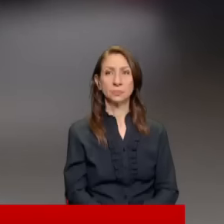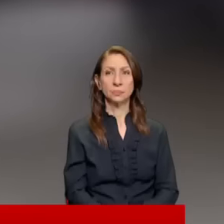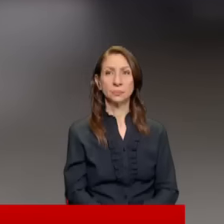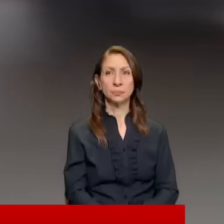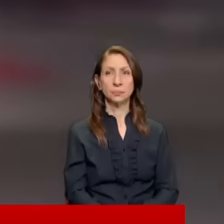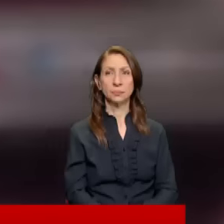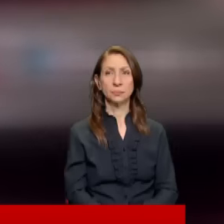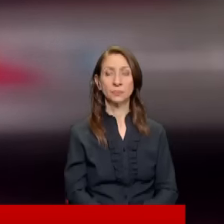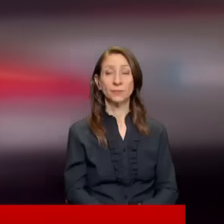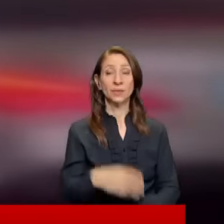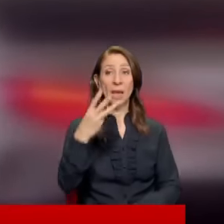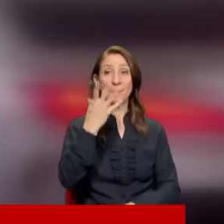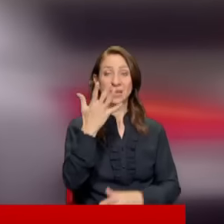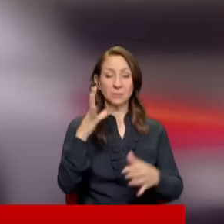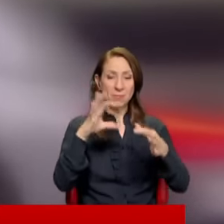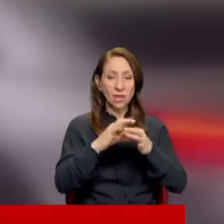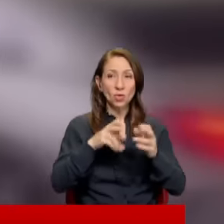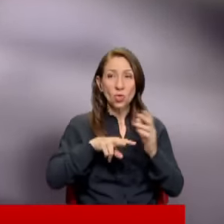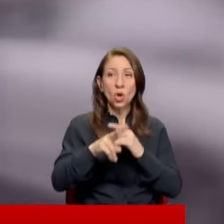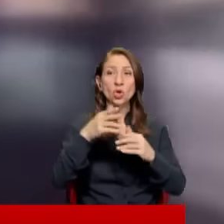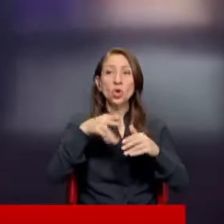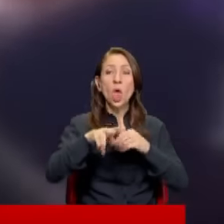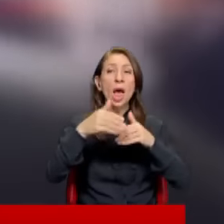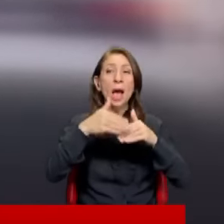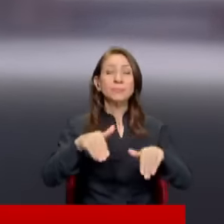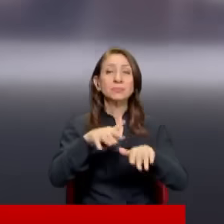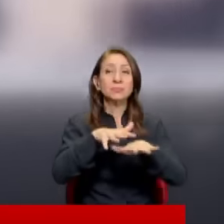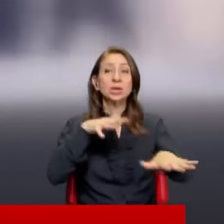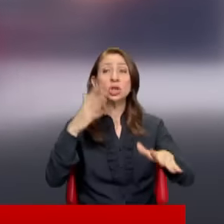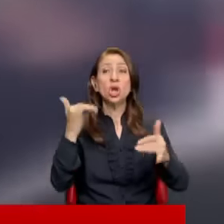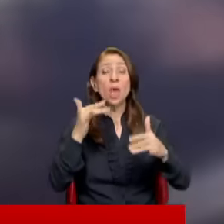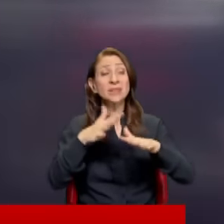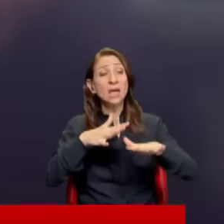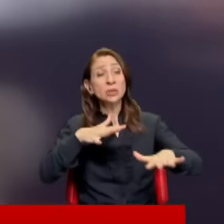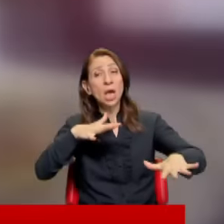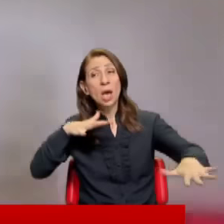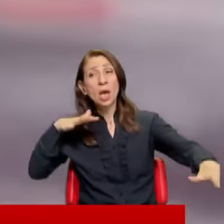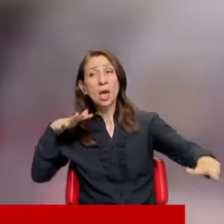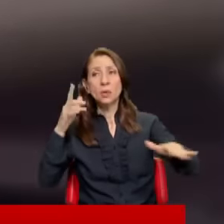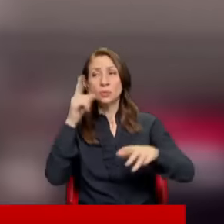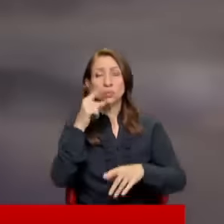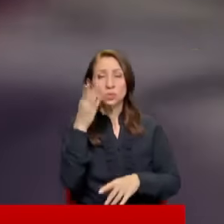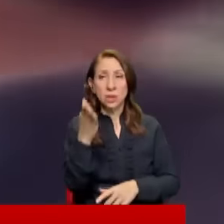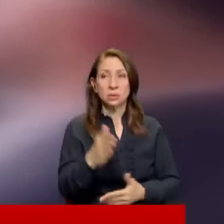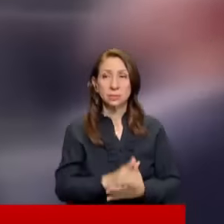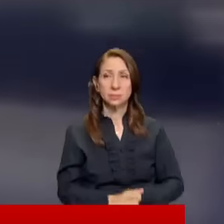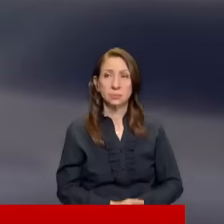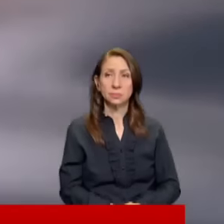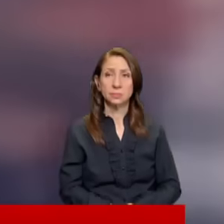aldı E5 bağlantı noktasında yolu kapatan konvoy kilometrelerce kuyruk oluşmasına sebep